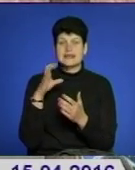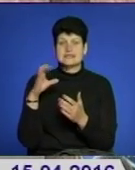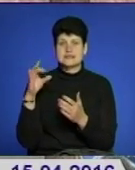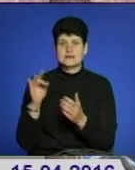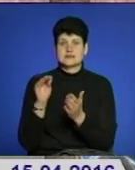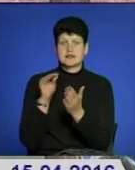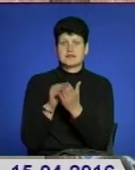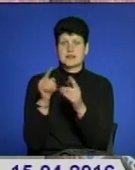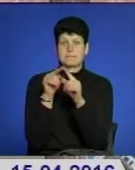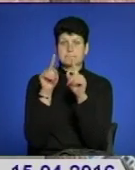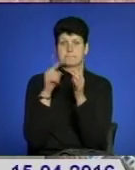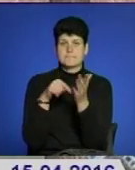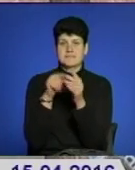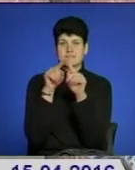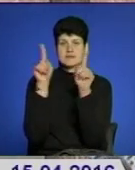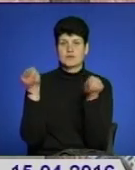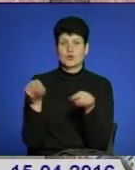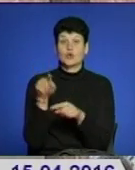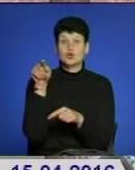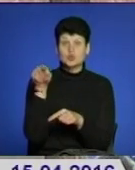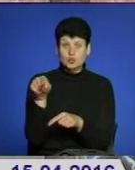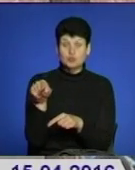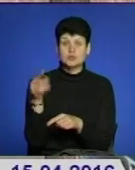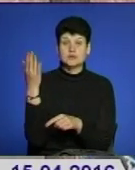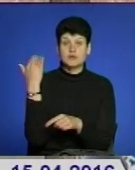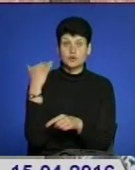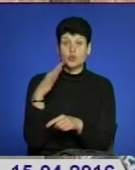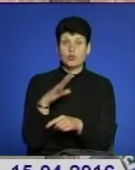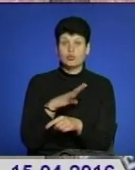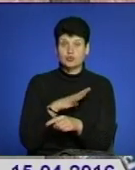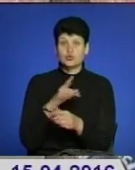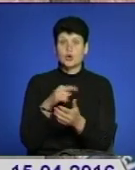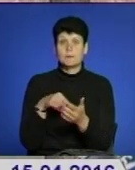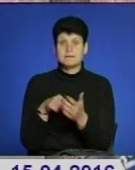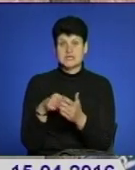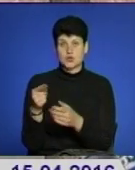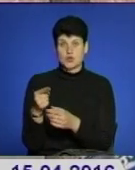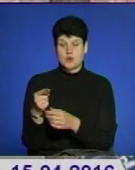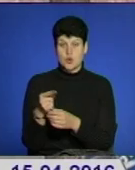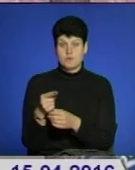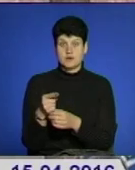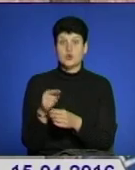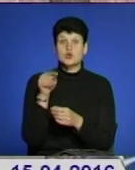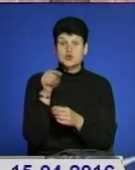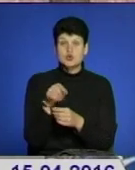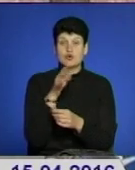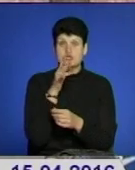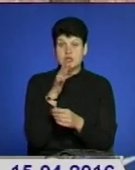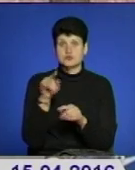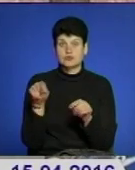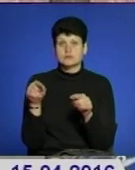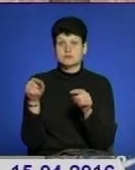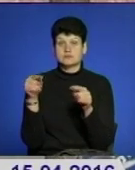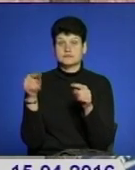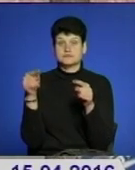табличку, тут було місто Тернопіль. Тобто з того часу фактично починається новітня історія міста Тернополя, період його відбудови і